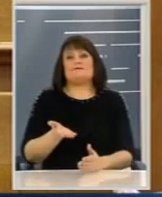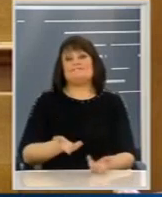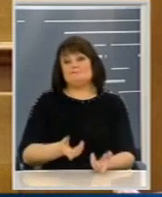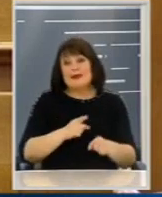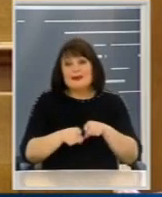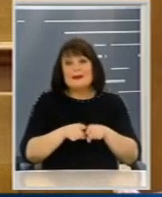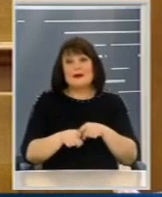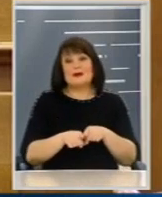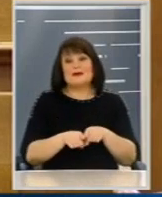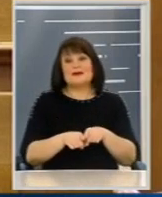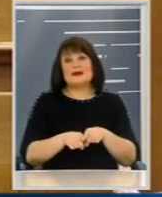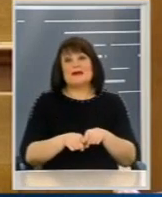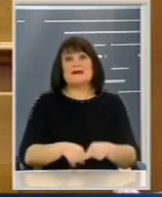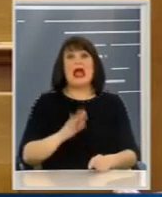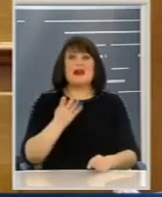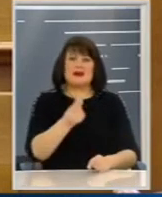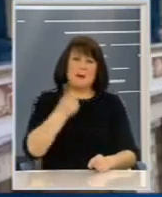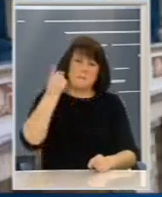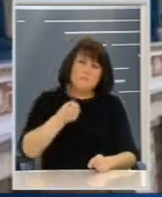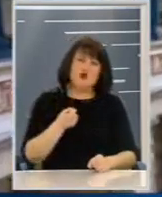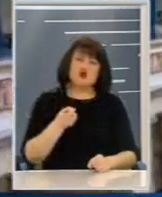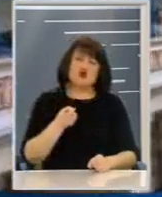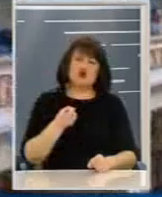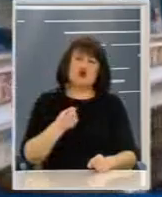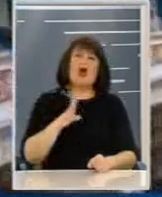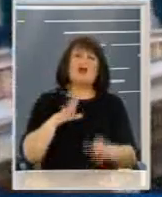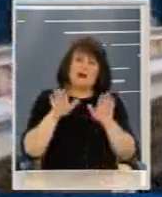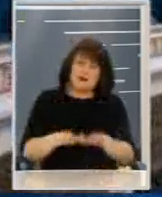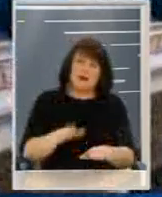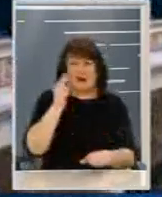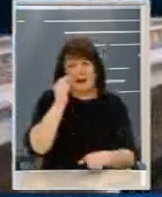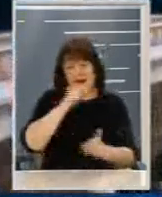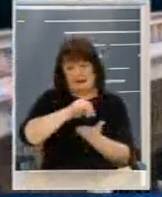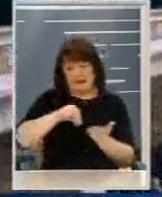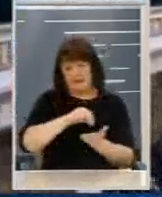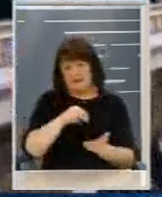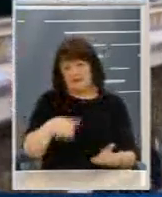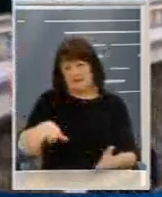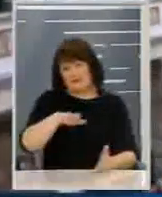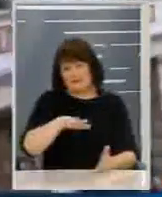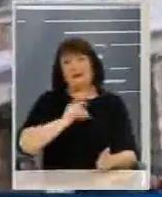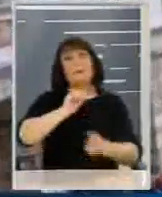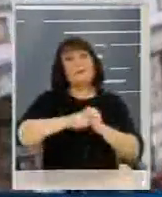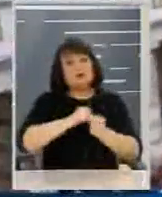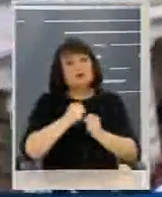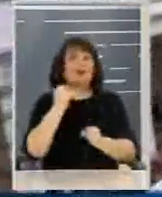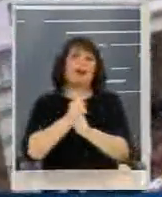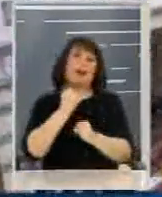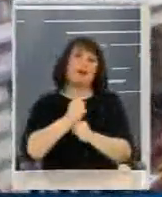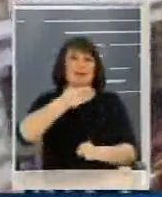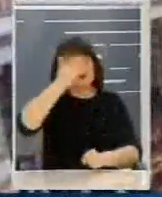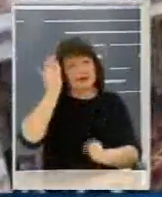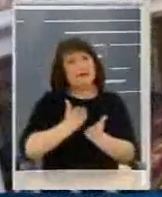Ασχέτως αν η πλειοψηφία αυτών των ανθρώπων προσπαθεί να δουλέψει και να ζήσει